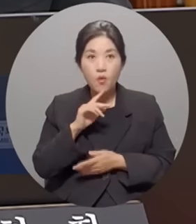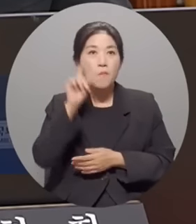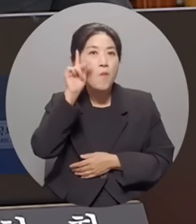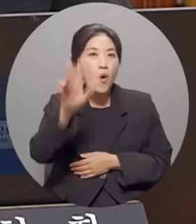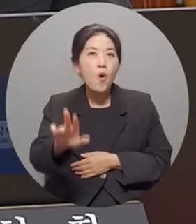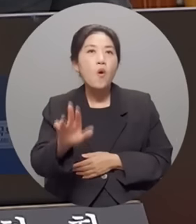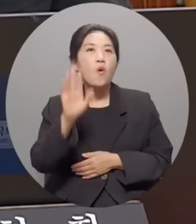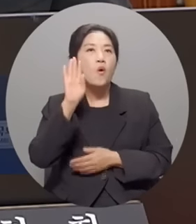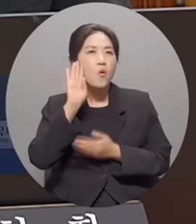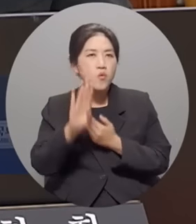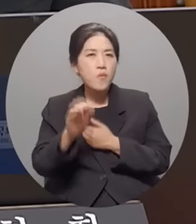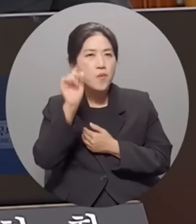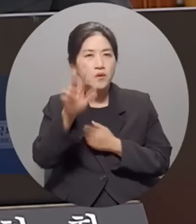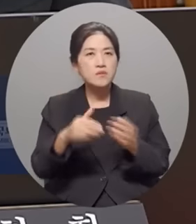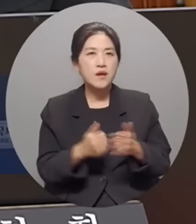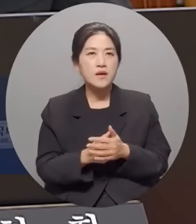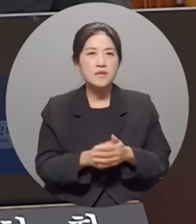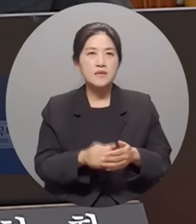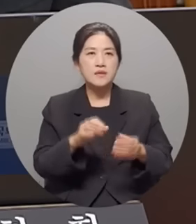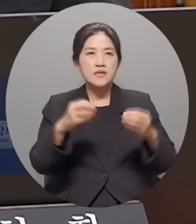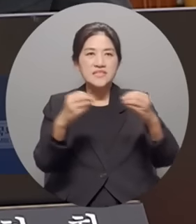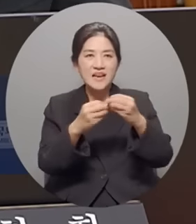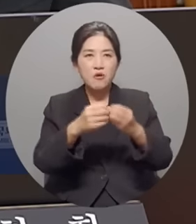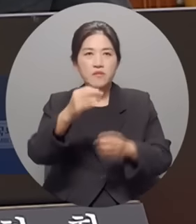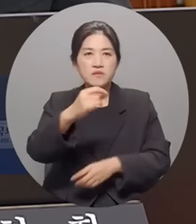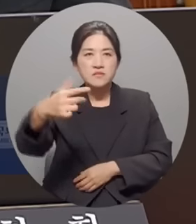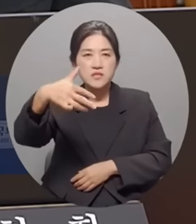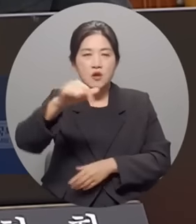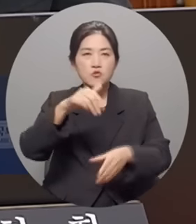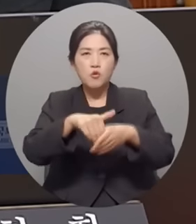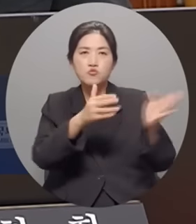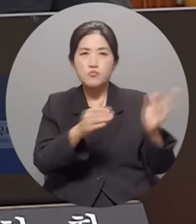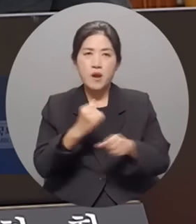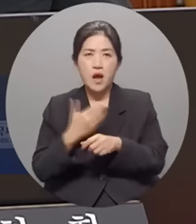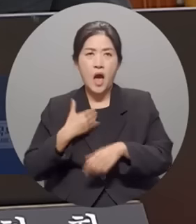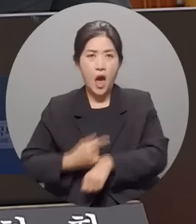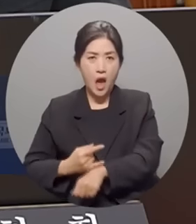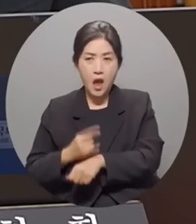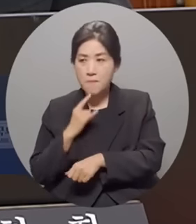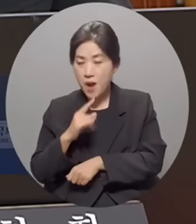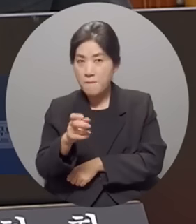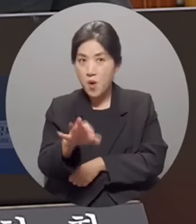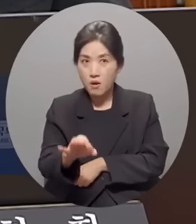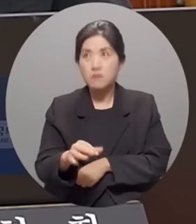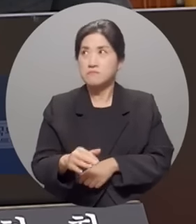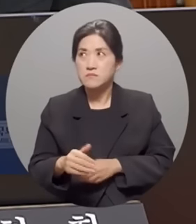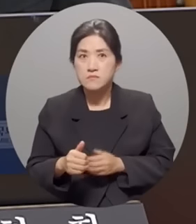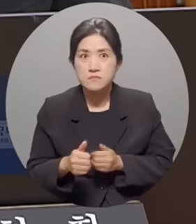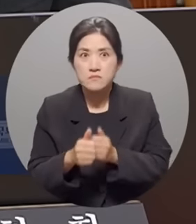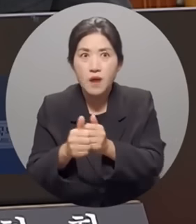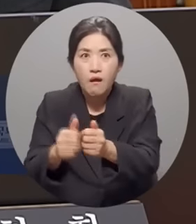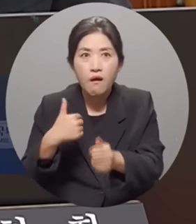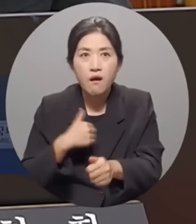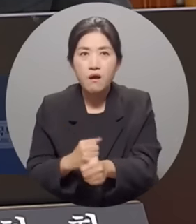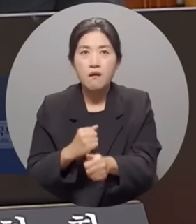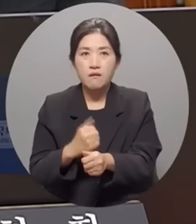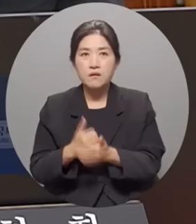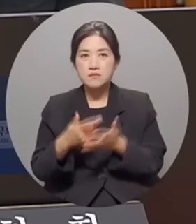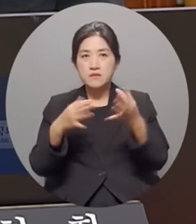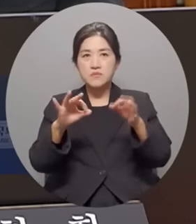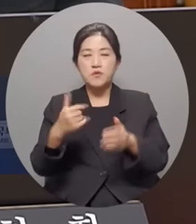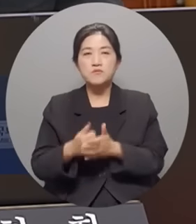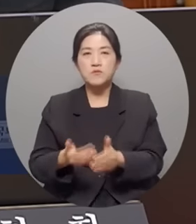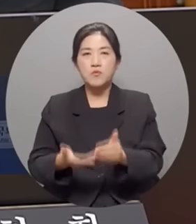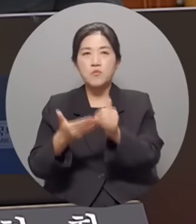시간이 조금 지났을 때 의창구 선거를 준비하러 이제 가야 된다 해서 일단 투입이 됐고 김영성 공천을 받아왔습니다